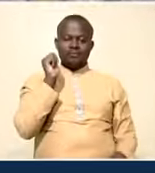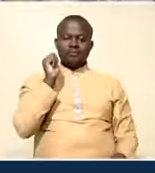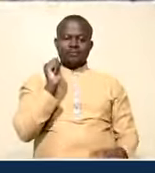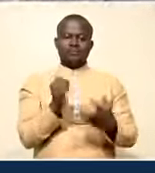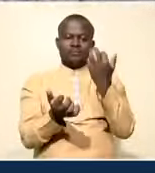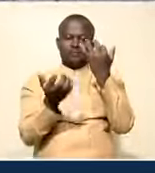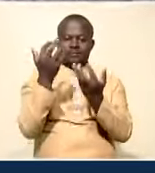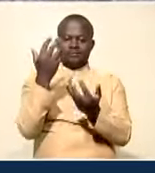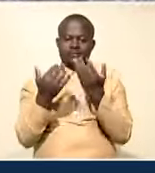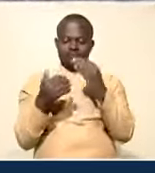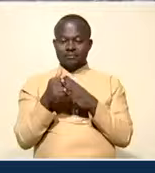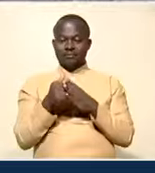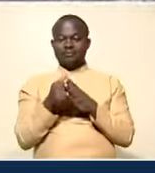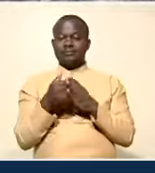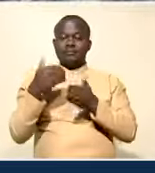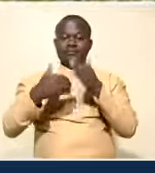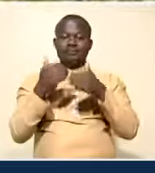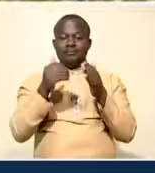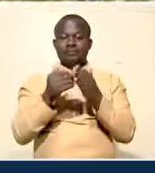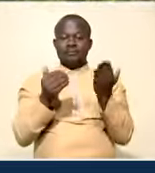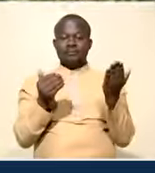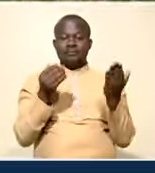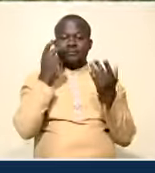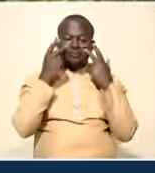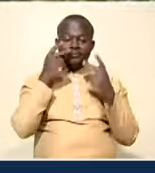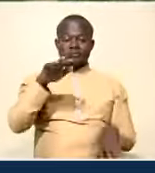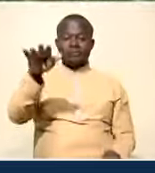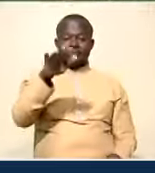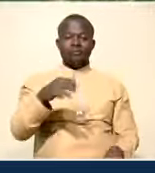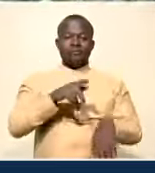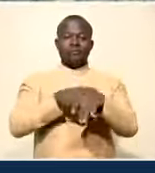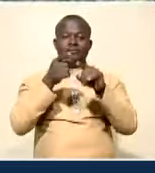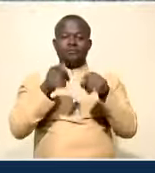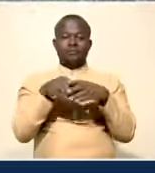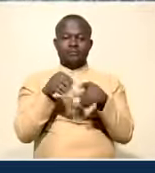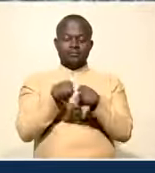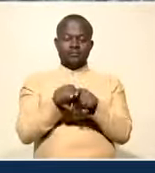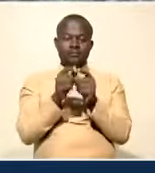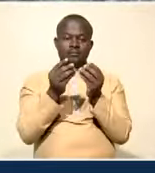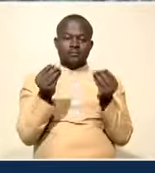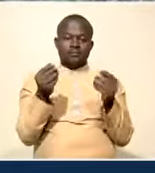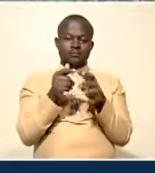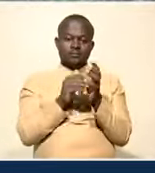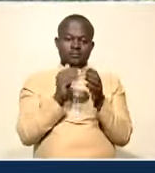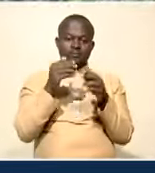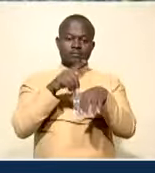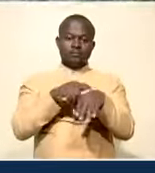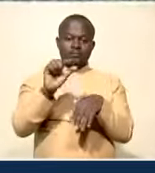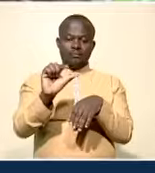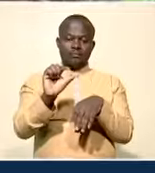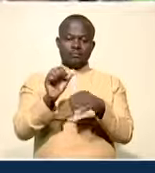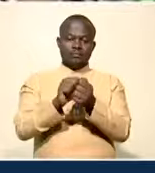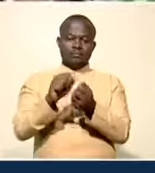akaka igihuru byegeranye ntibishye nawe urabiruzi ubwo twahageraga byasaga n'ibyazimye ariko mu mwanya muto